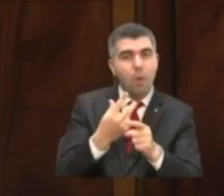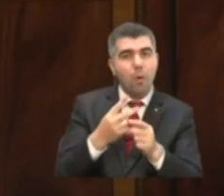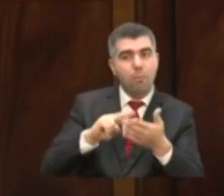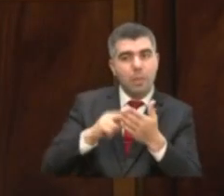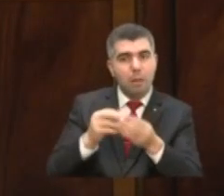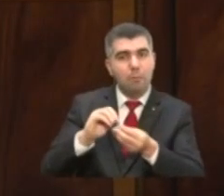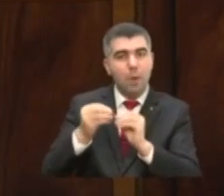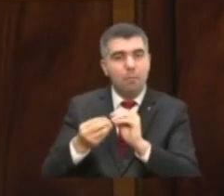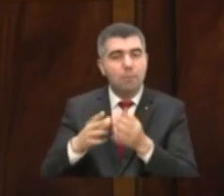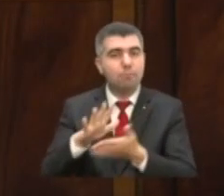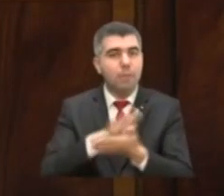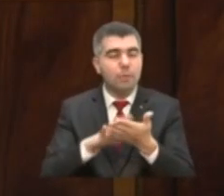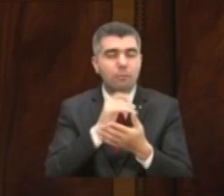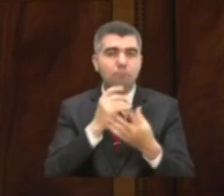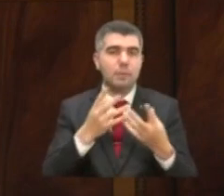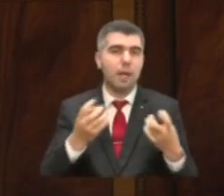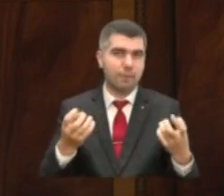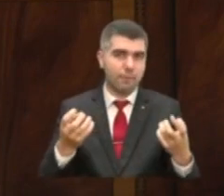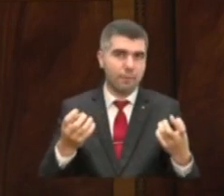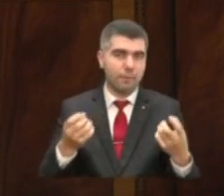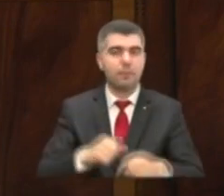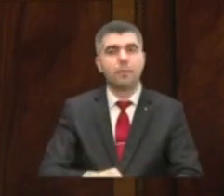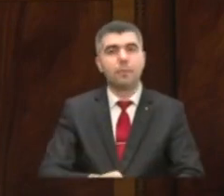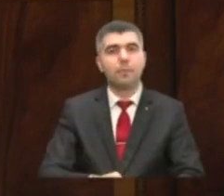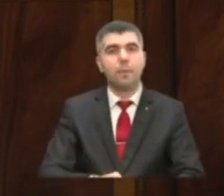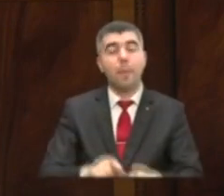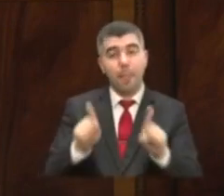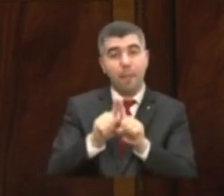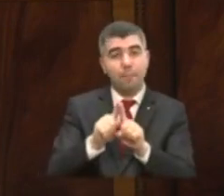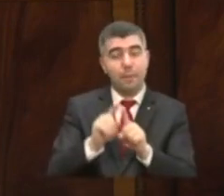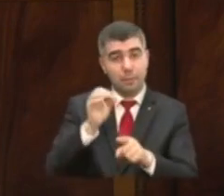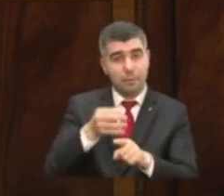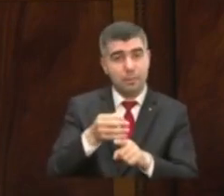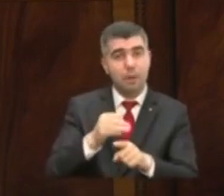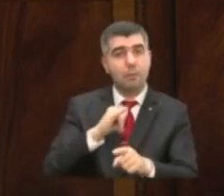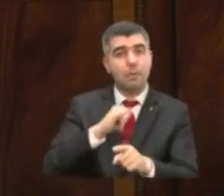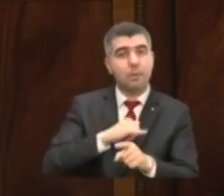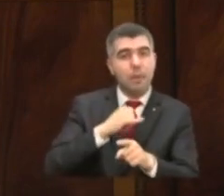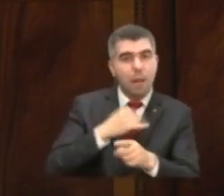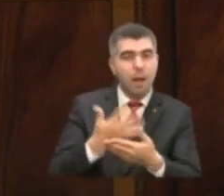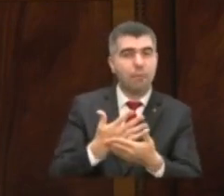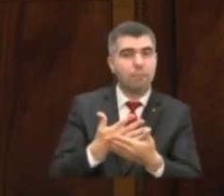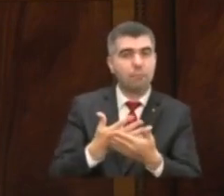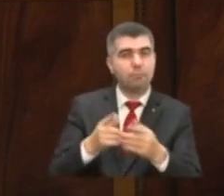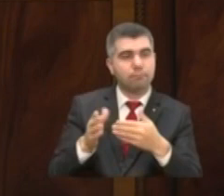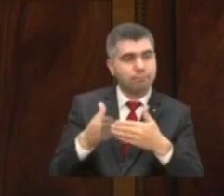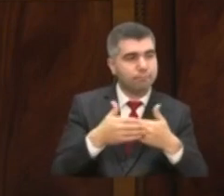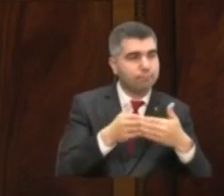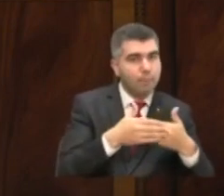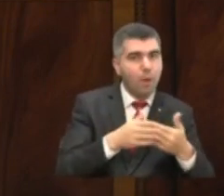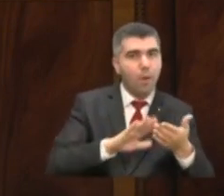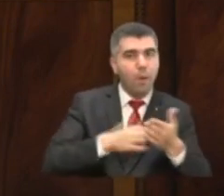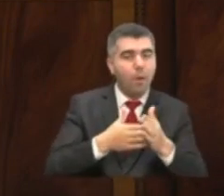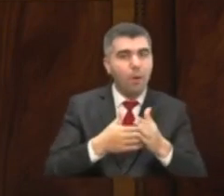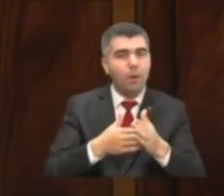ومتغيراته. ومن هذا المنطلق وسعيًا لتحصين شبابنا من الانكماش والانغلاق مع عالمه